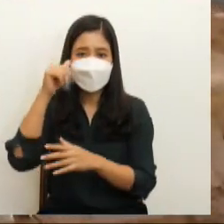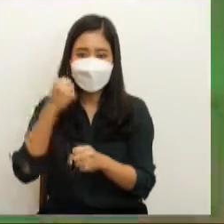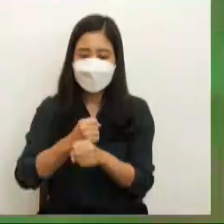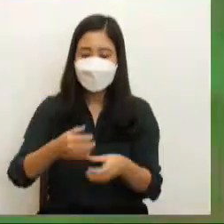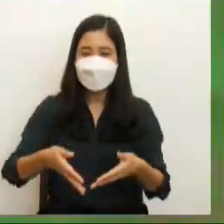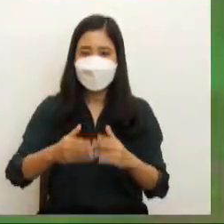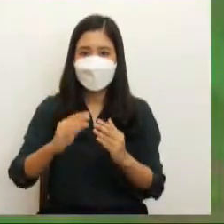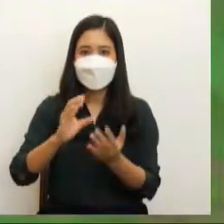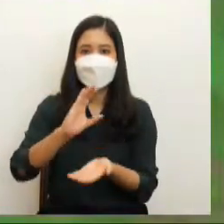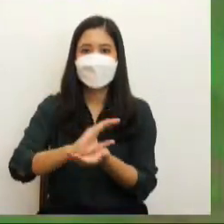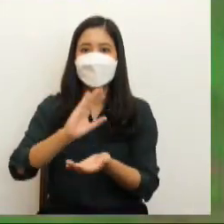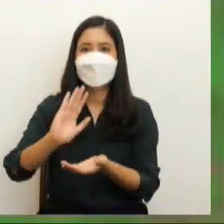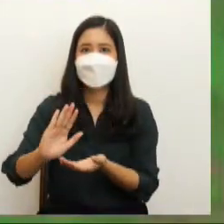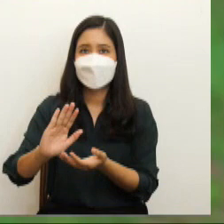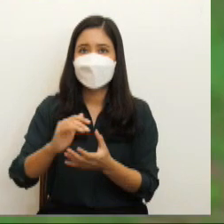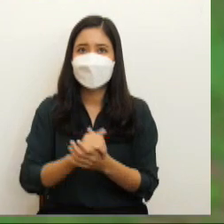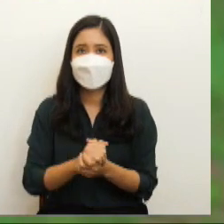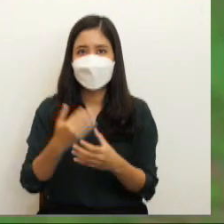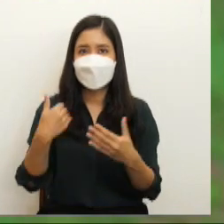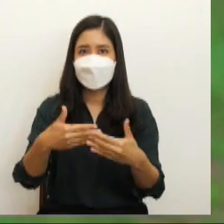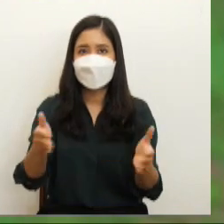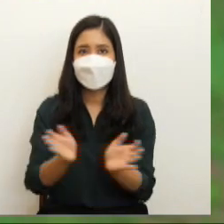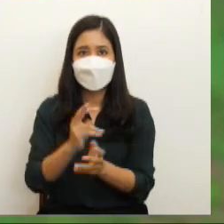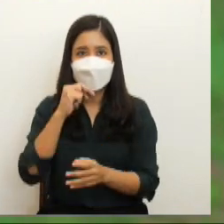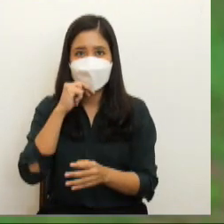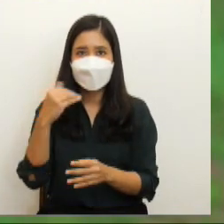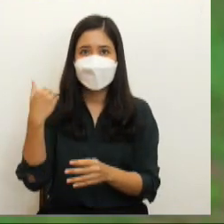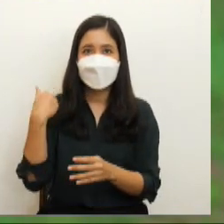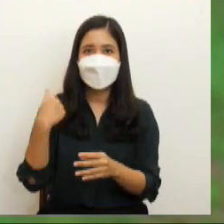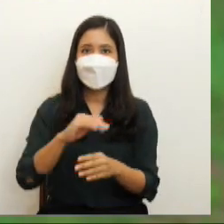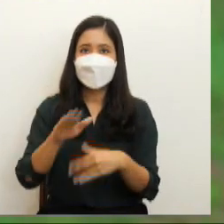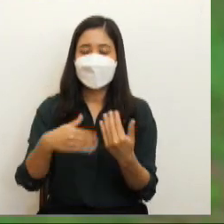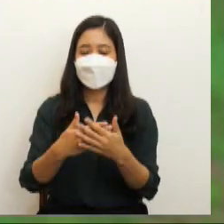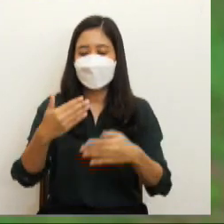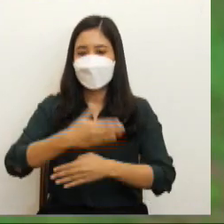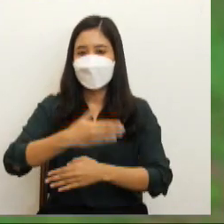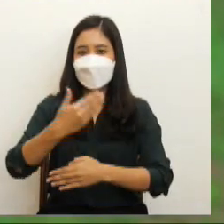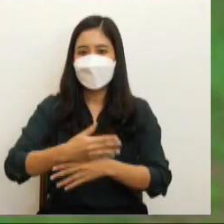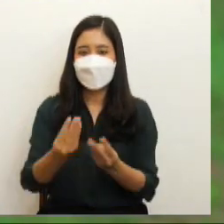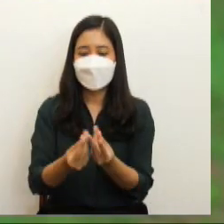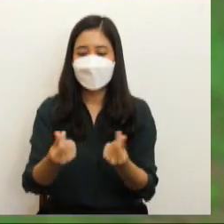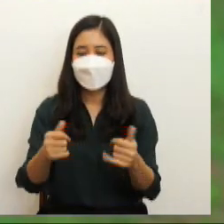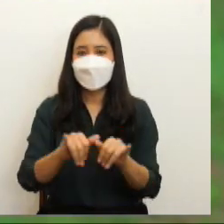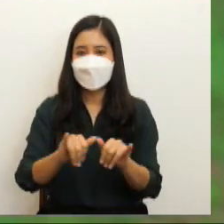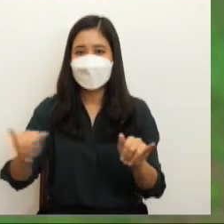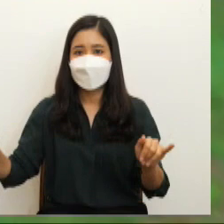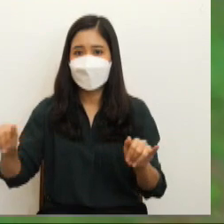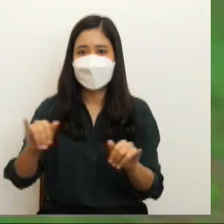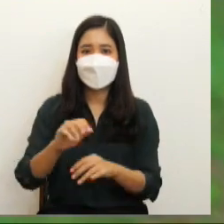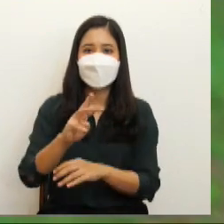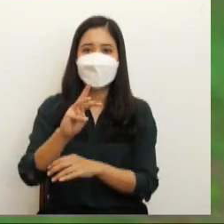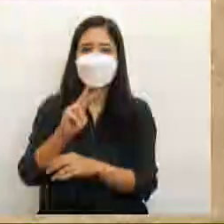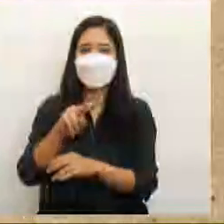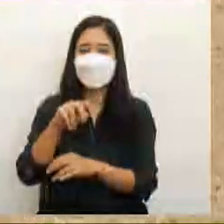ร.ซึ่งอ่างเก็บน้ำเนี่ยจะมีลักษณะเป็นเขื่อนดินนะครับความยาว171เมตร